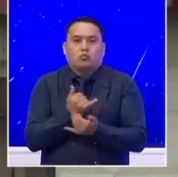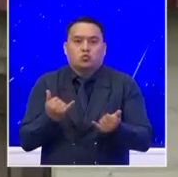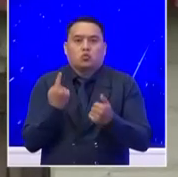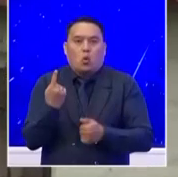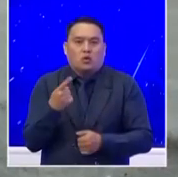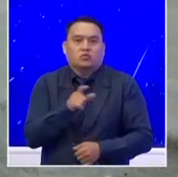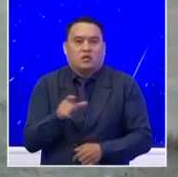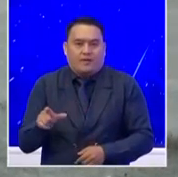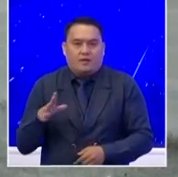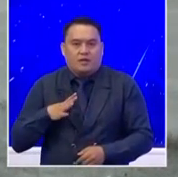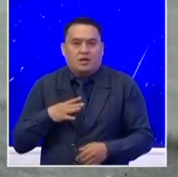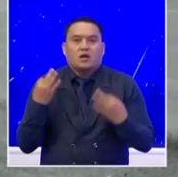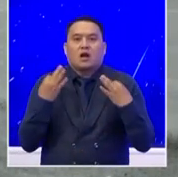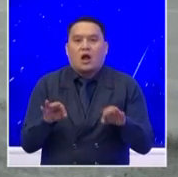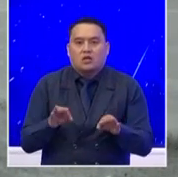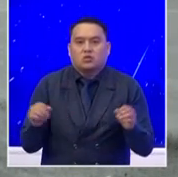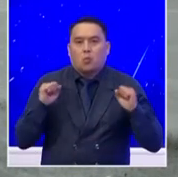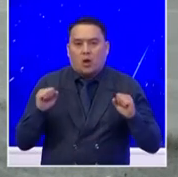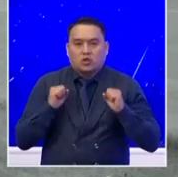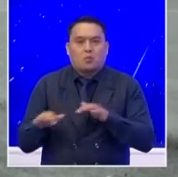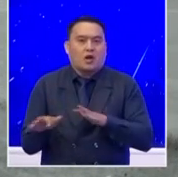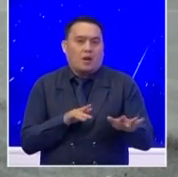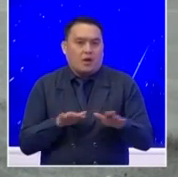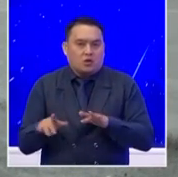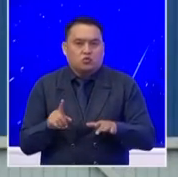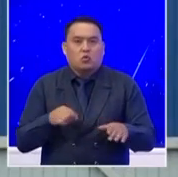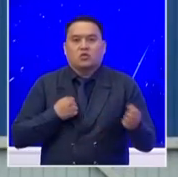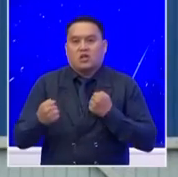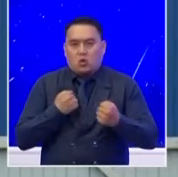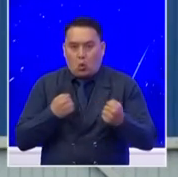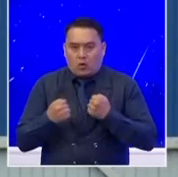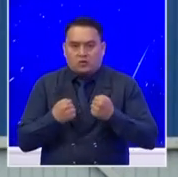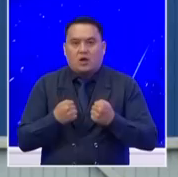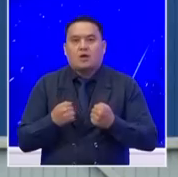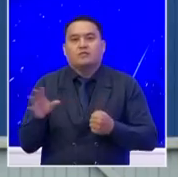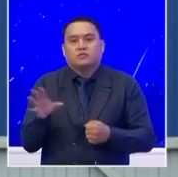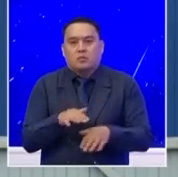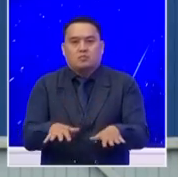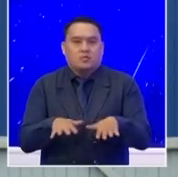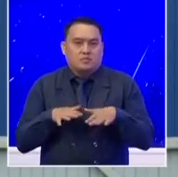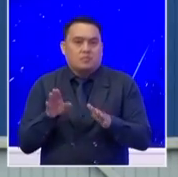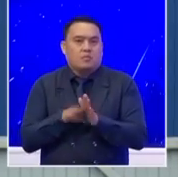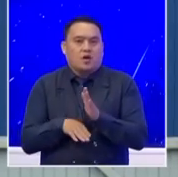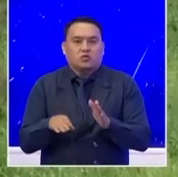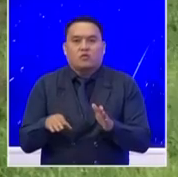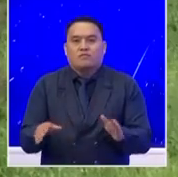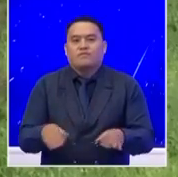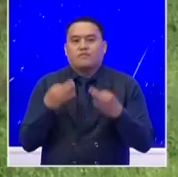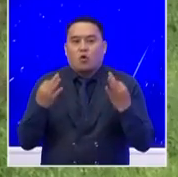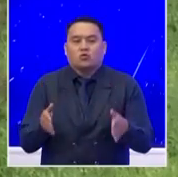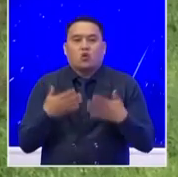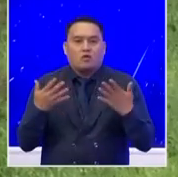по одному клиенту. Разрешат и спортивные мероприятия, а также тренировки. Исключение без зрителей и лишь на открытом